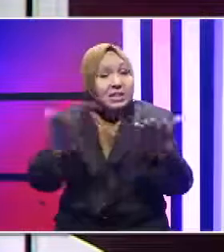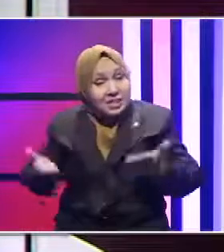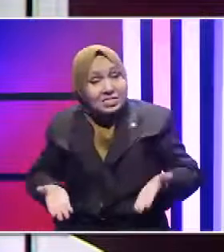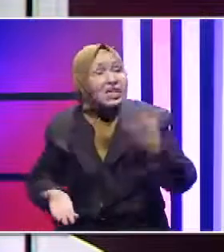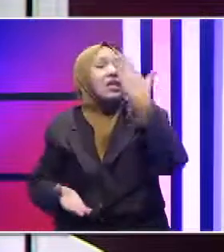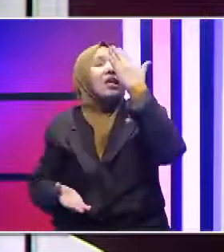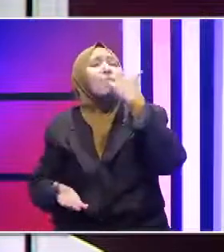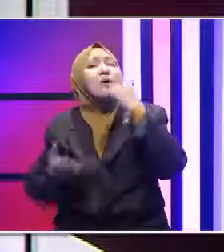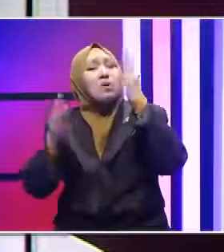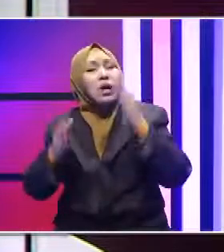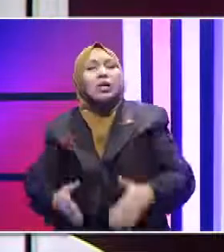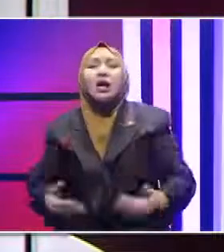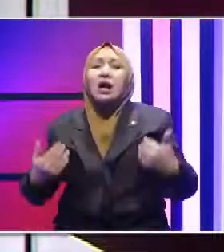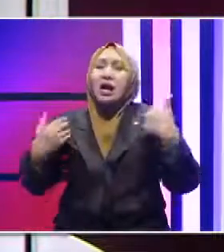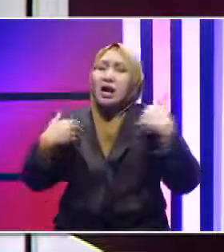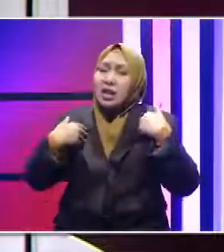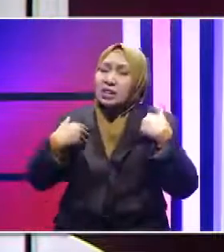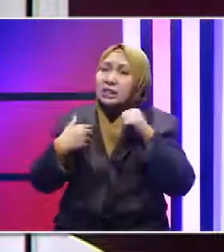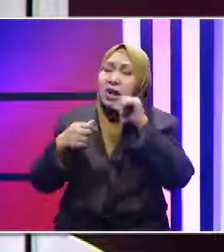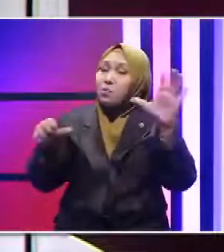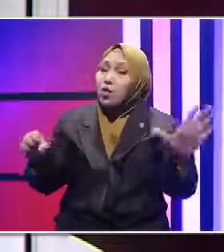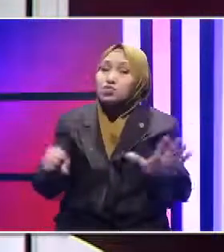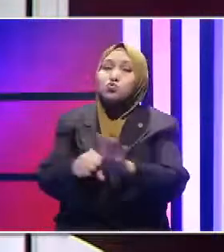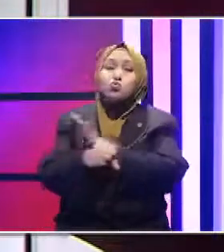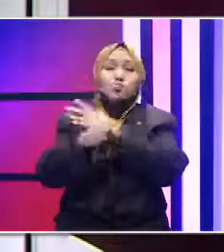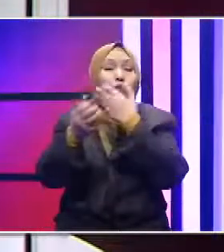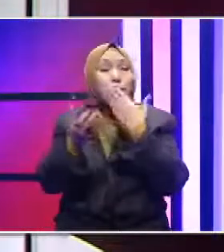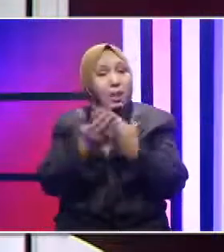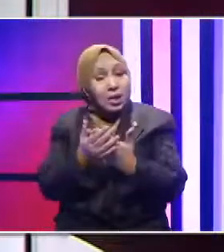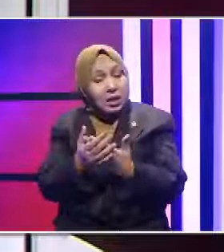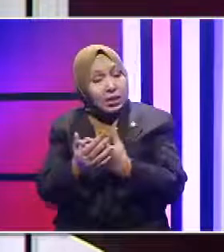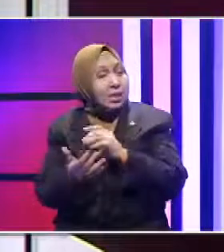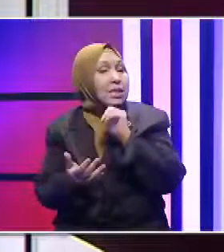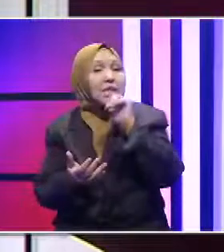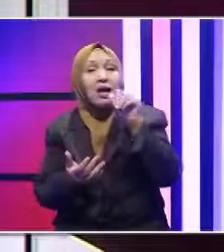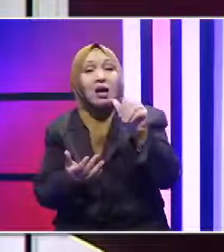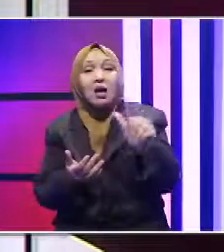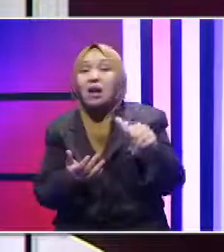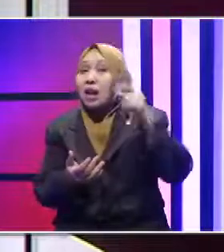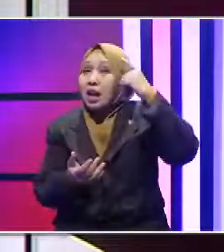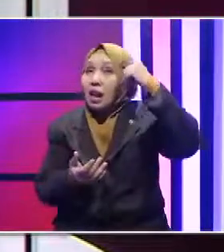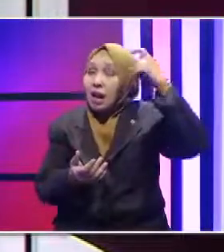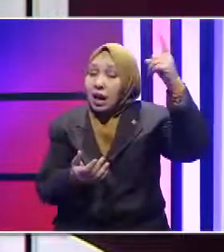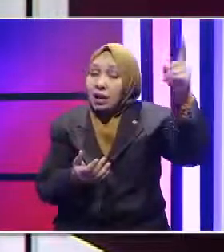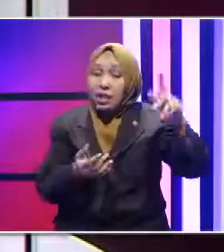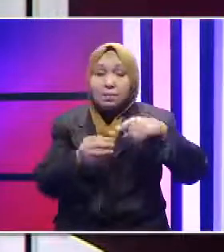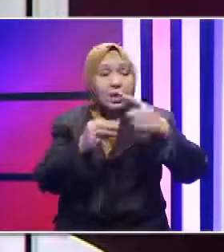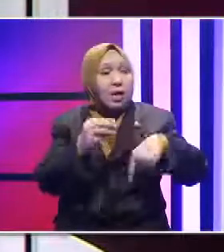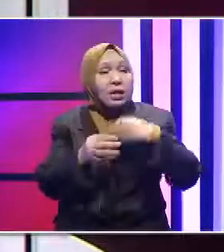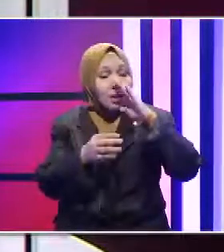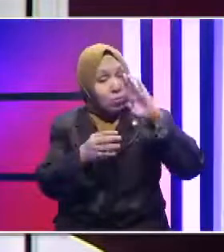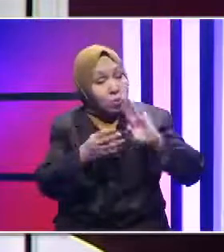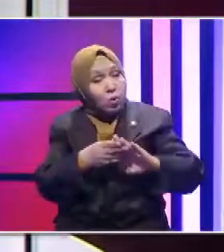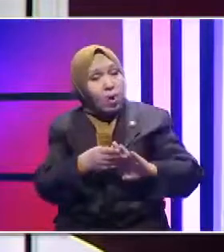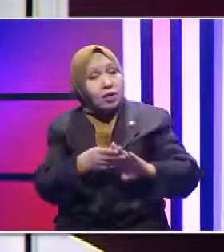mengapa orang ada yang tak buat cukup baik dan juga tidak lalaikan perkara keburukan, ya,